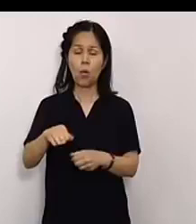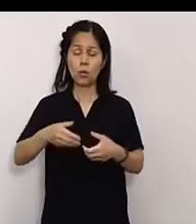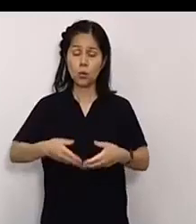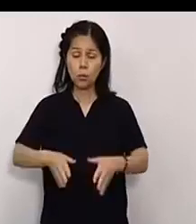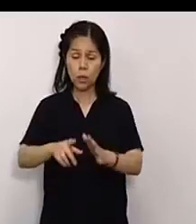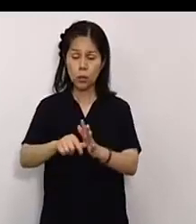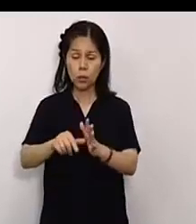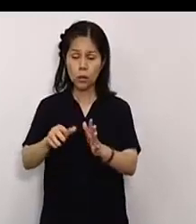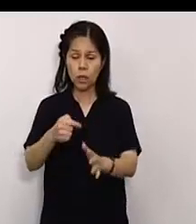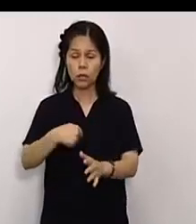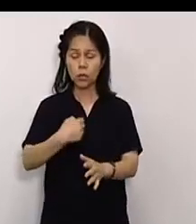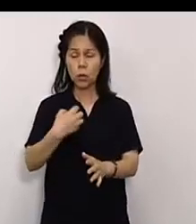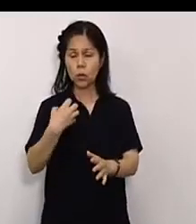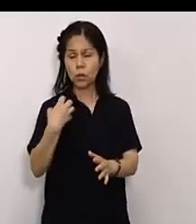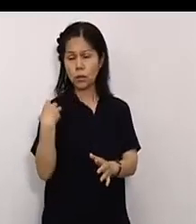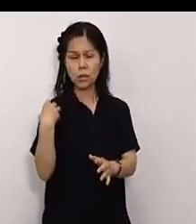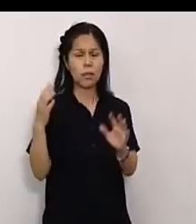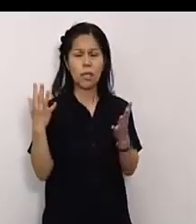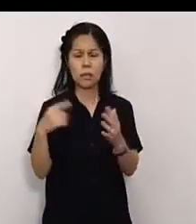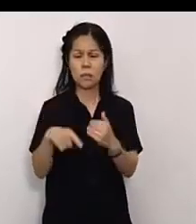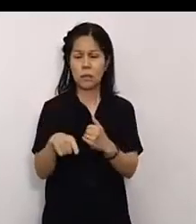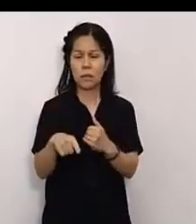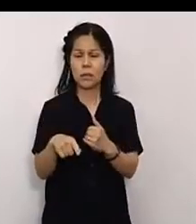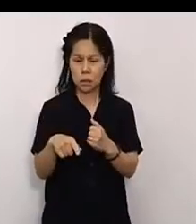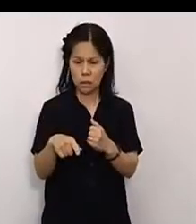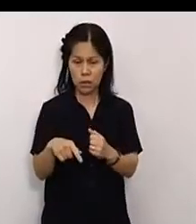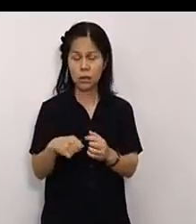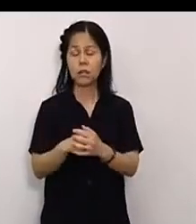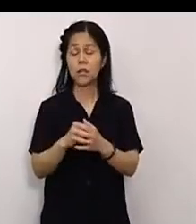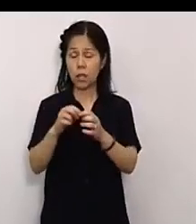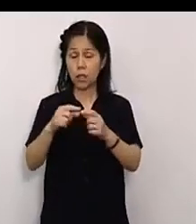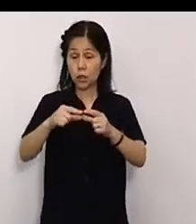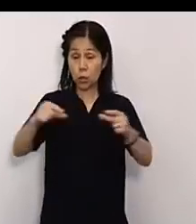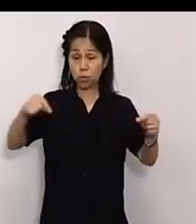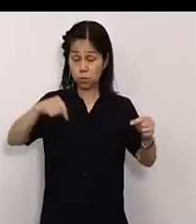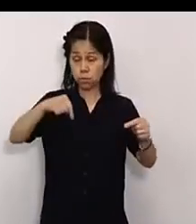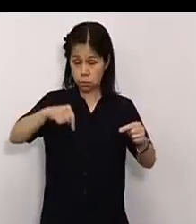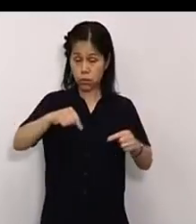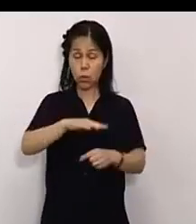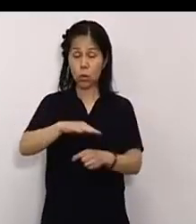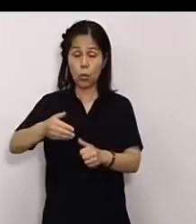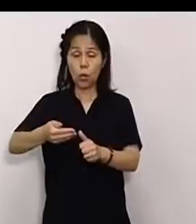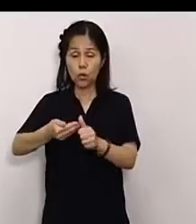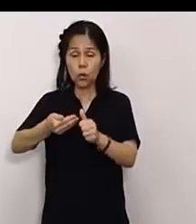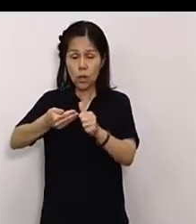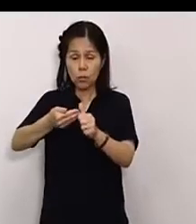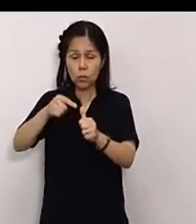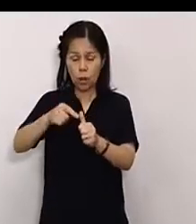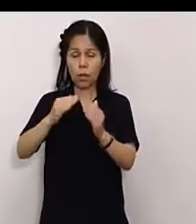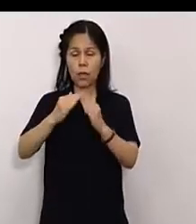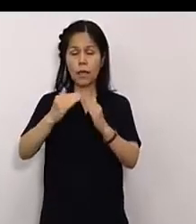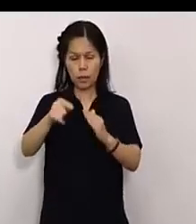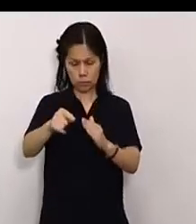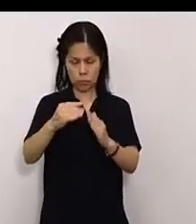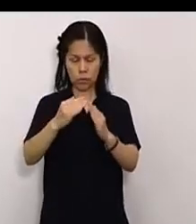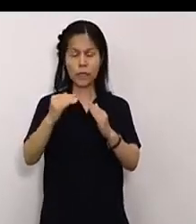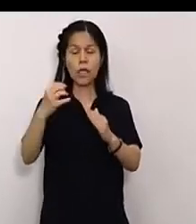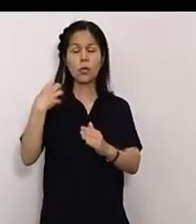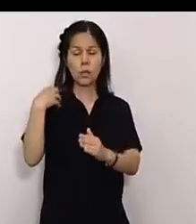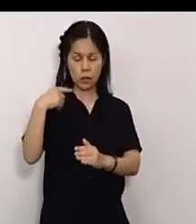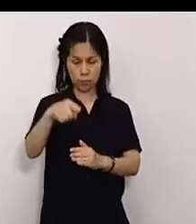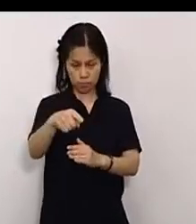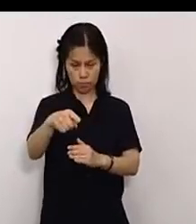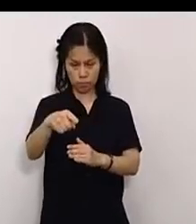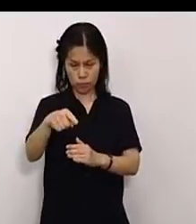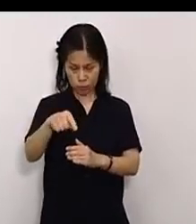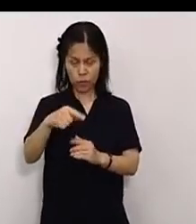た時から自己責任を負ってるわけじゃないですからね。その日本っていうのは子どもを育てるのはもう家庭だというふうな考え方